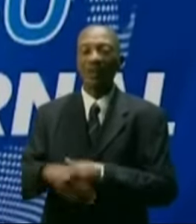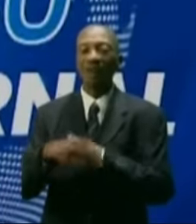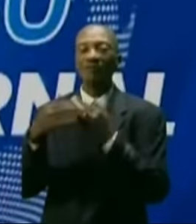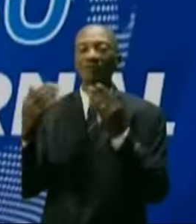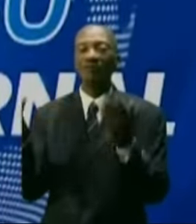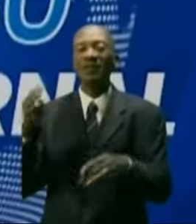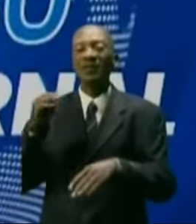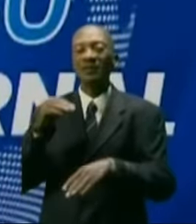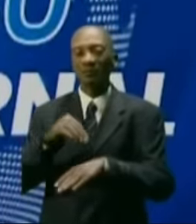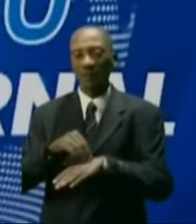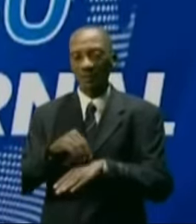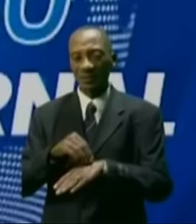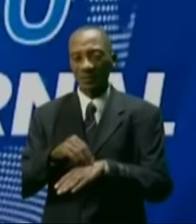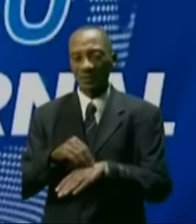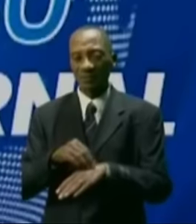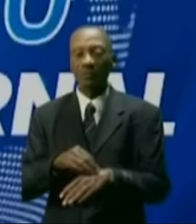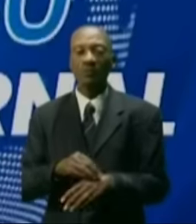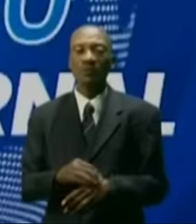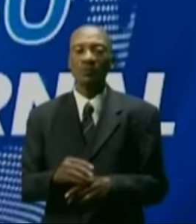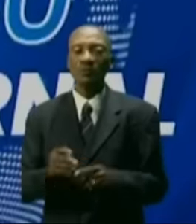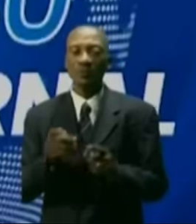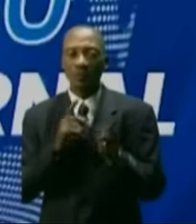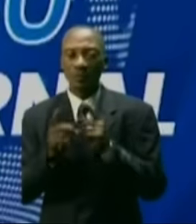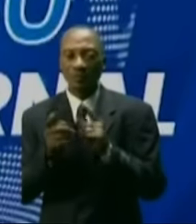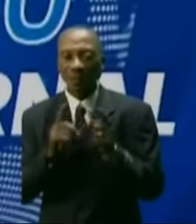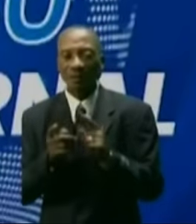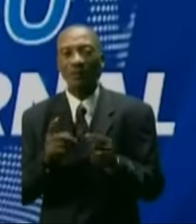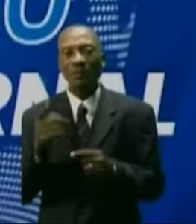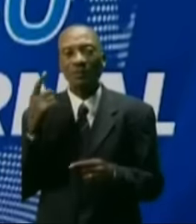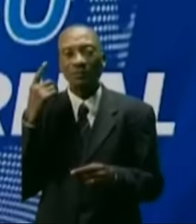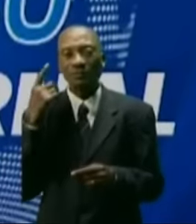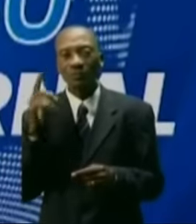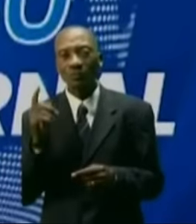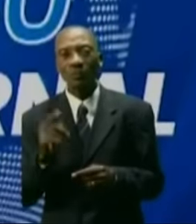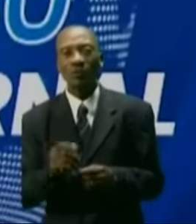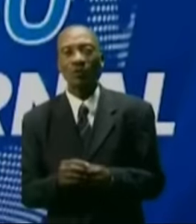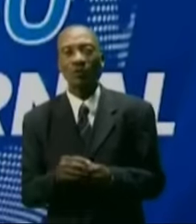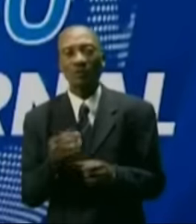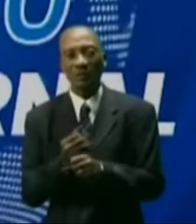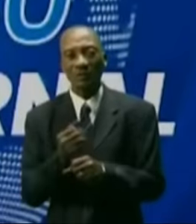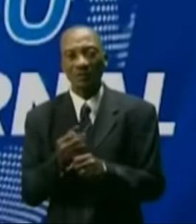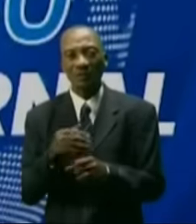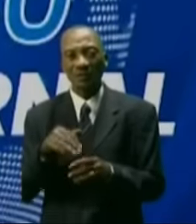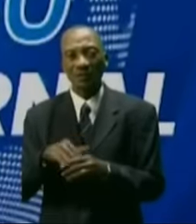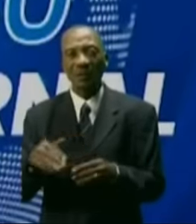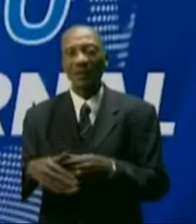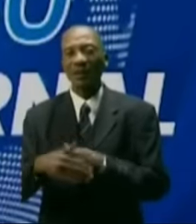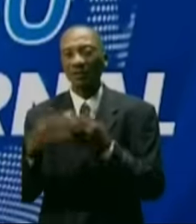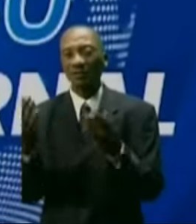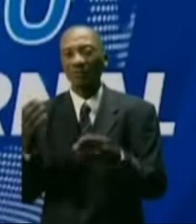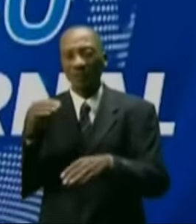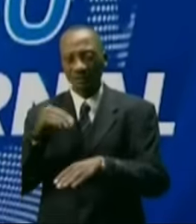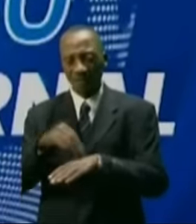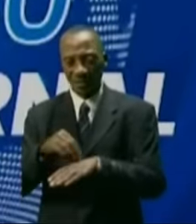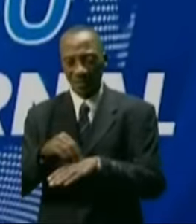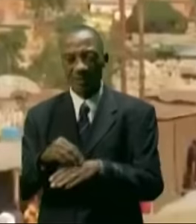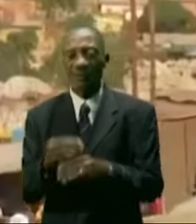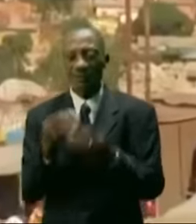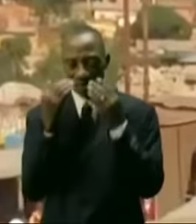pour parler de cette pénurie d'eau dans certains quartiers de la ville de Matadi, notamment à vos images et